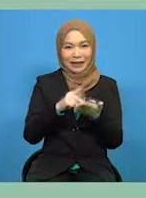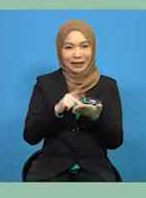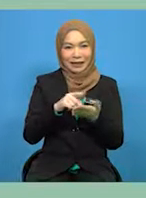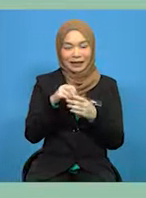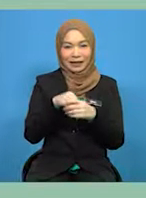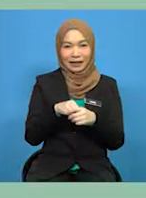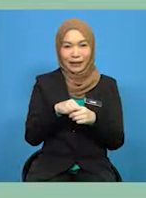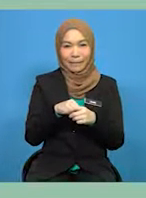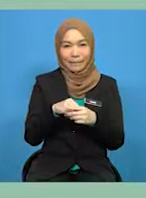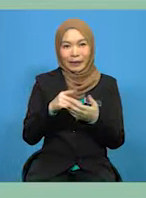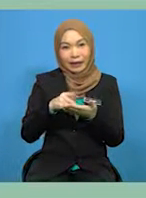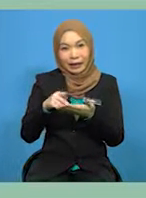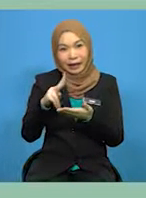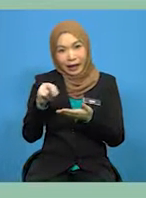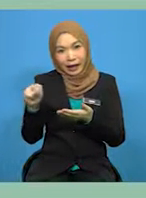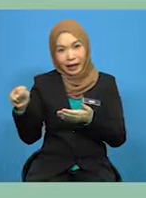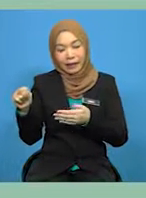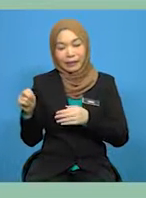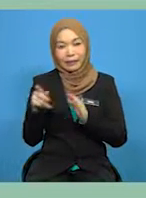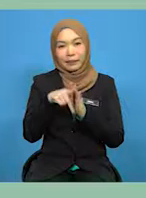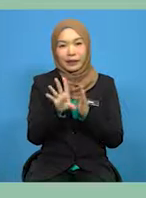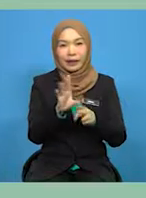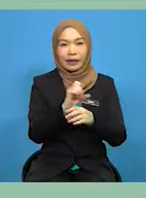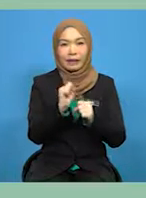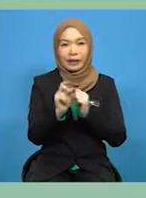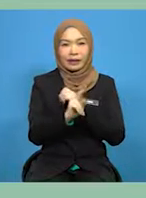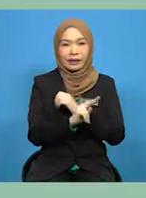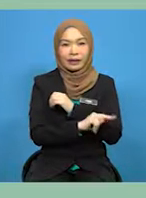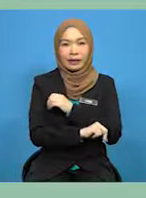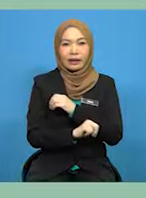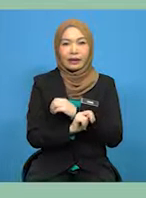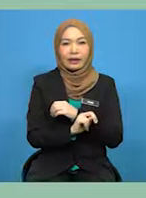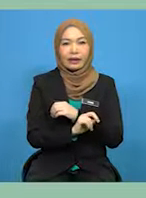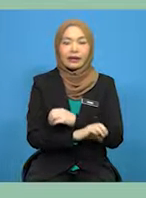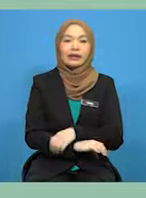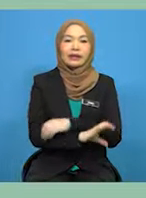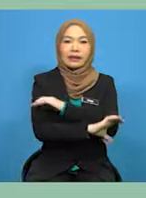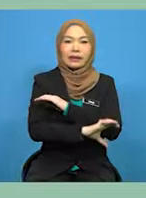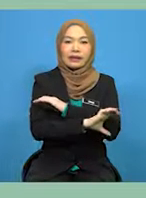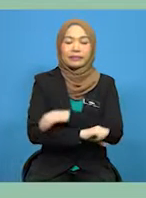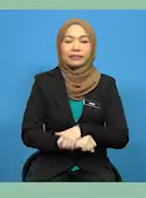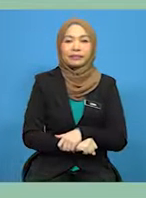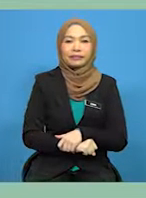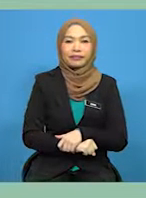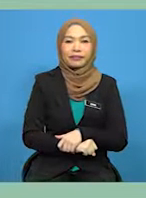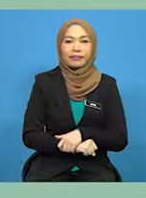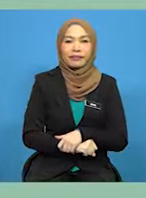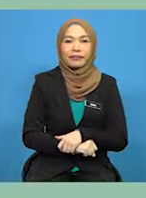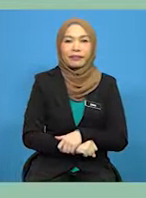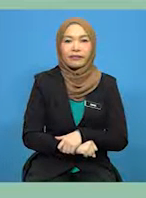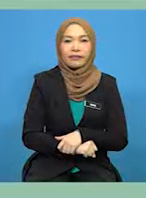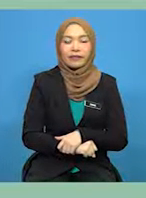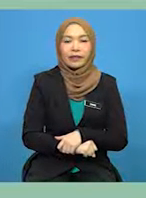perhitungan pendapatan negara. Keadaan ini menyebabkan pendapatan negara yang dikira